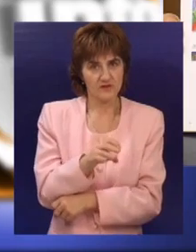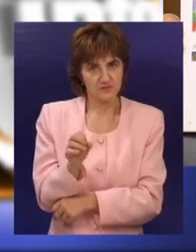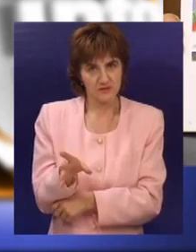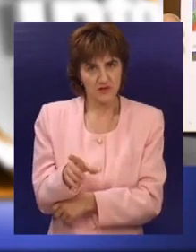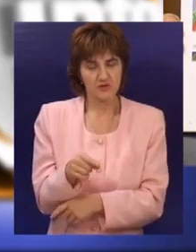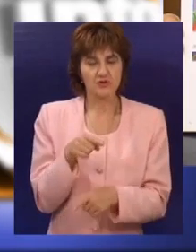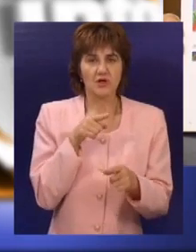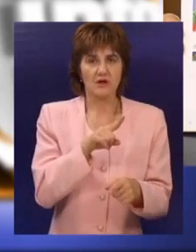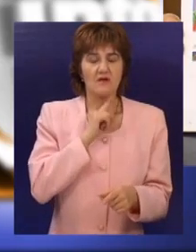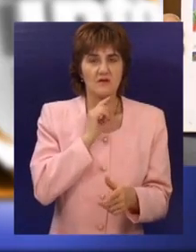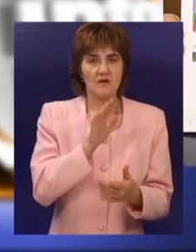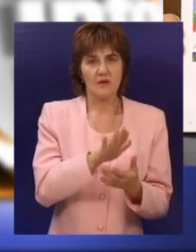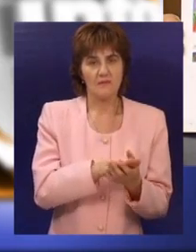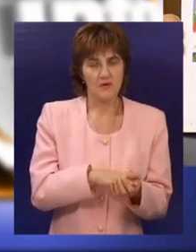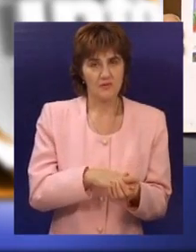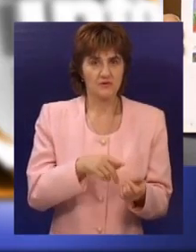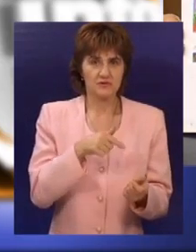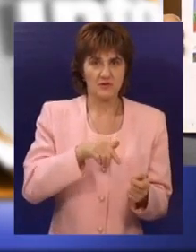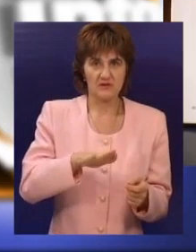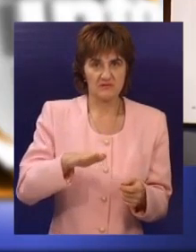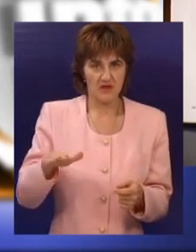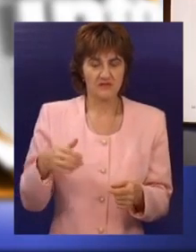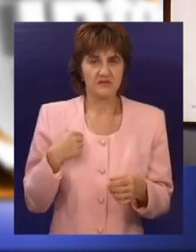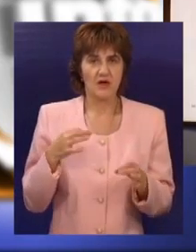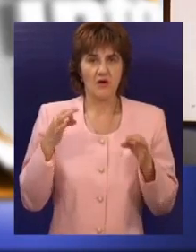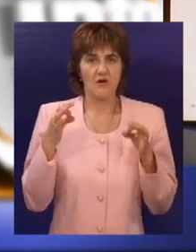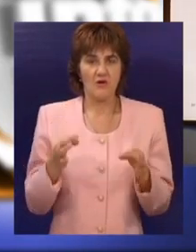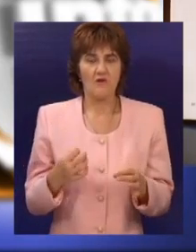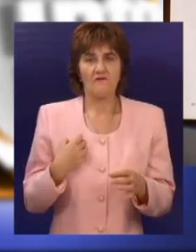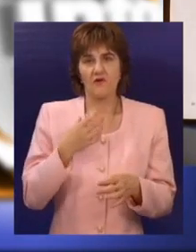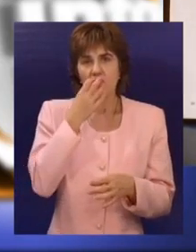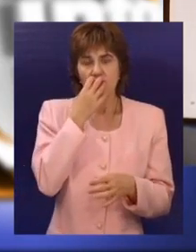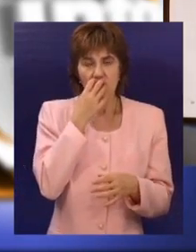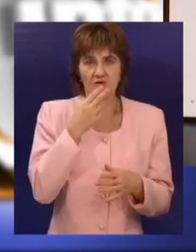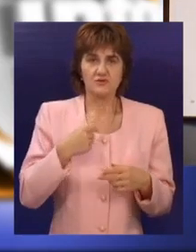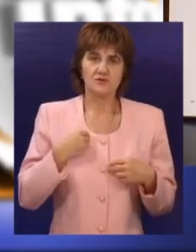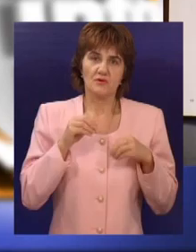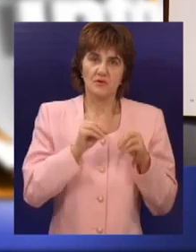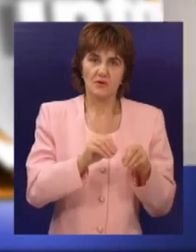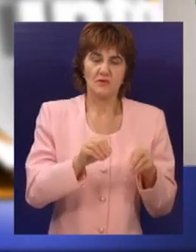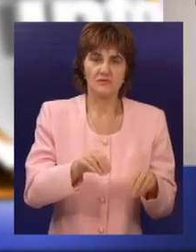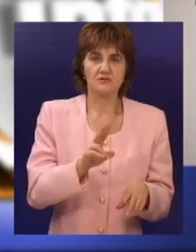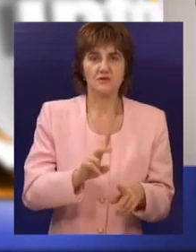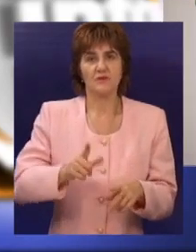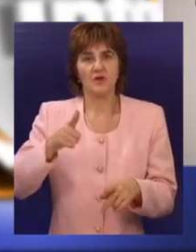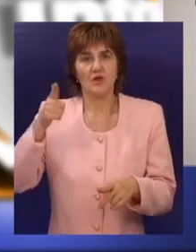njihovu inicijativu i na podršku dece i svaki put se trudi da svoje znanje deci